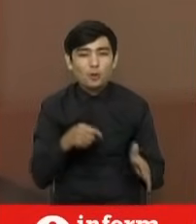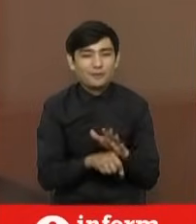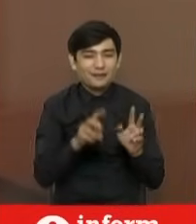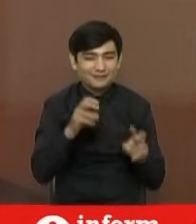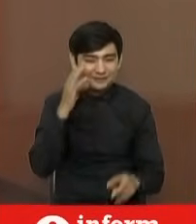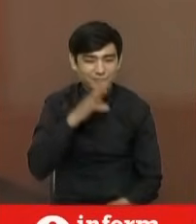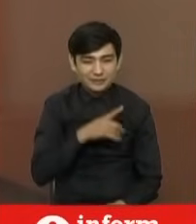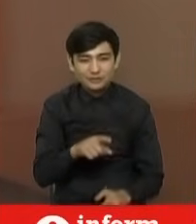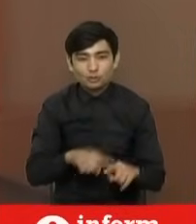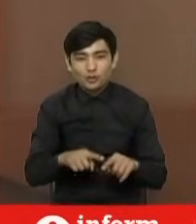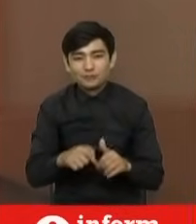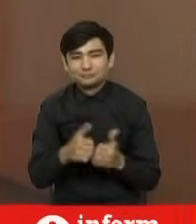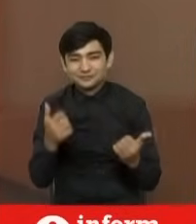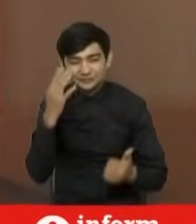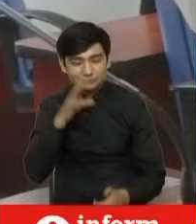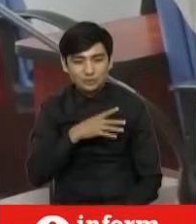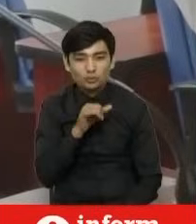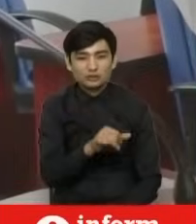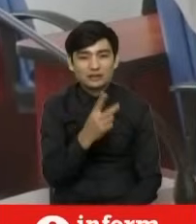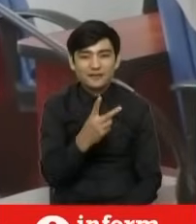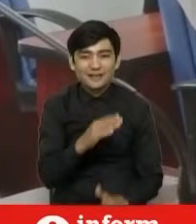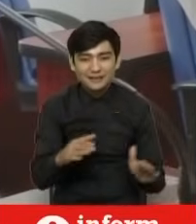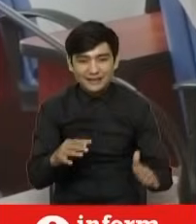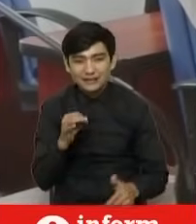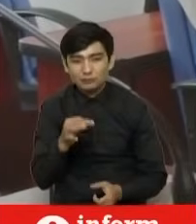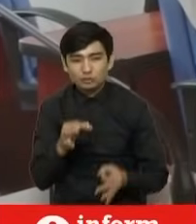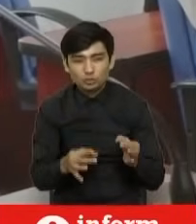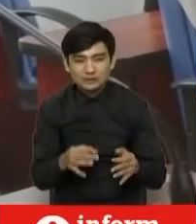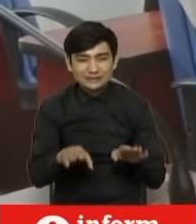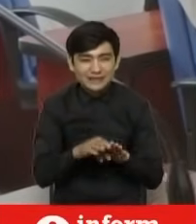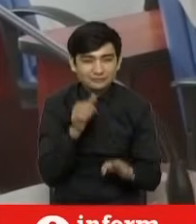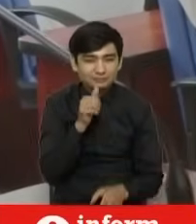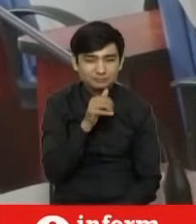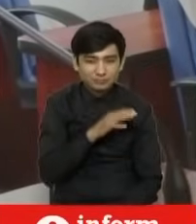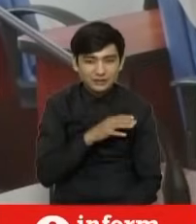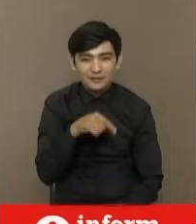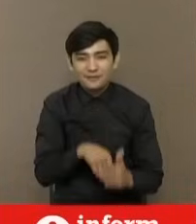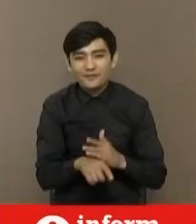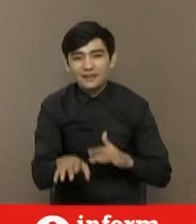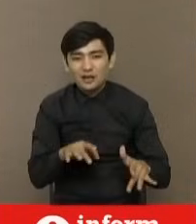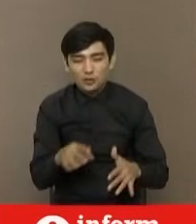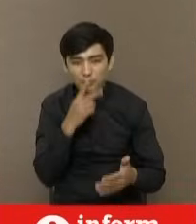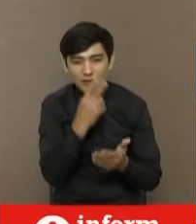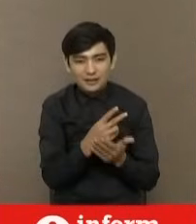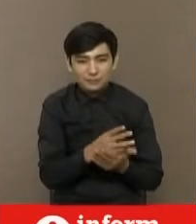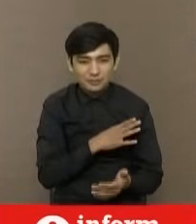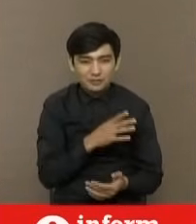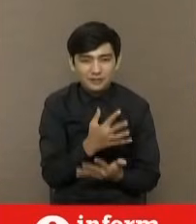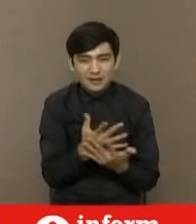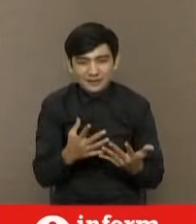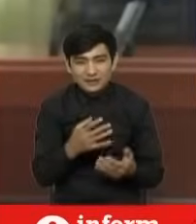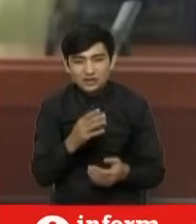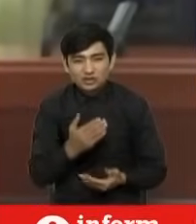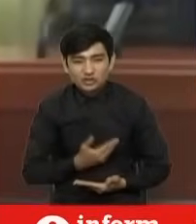находилась в процессе развода. У них 2 детей. Суд проходил в закрытом формате, так как в материалах дела раскрывались интимные подробности